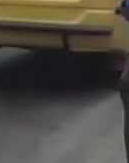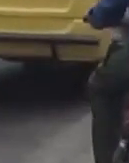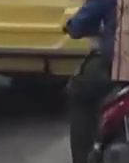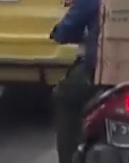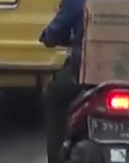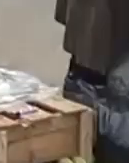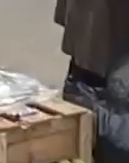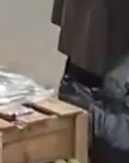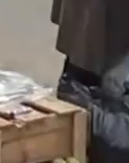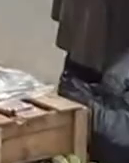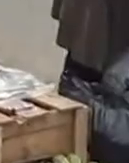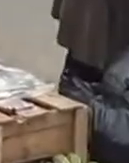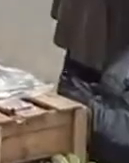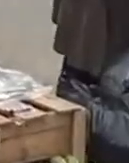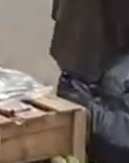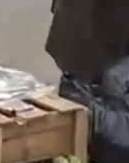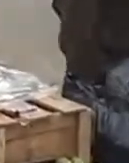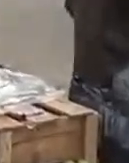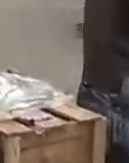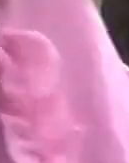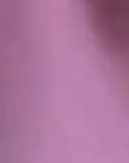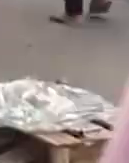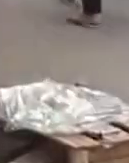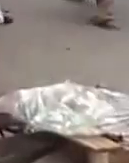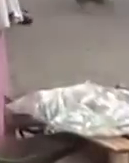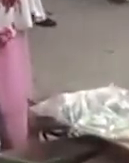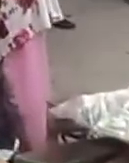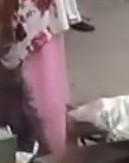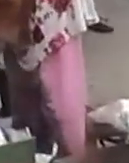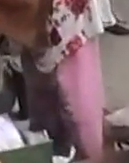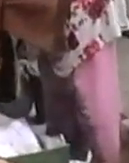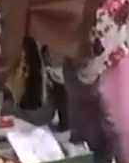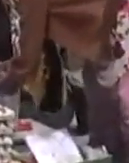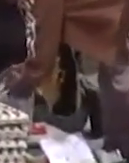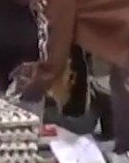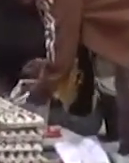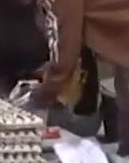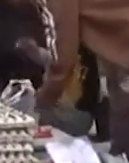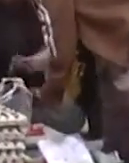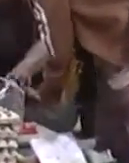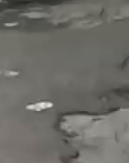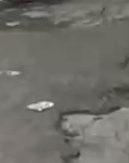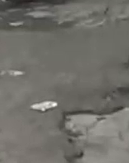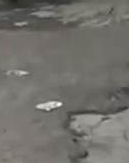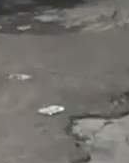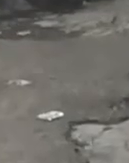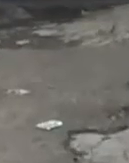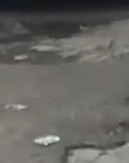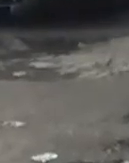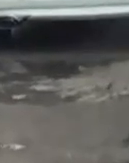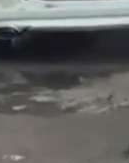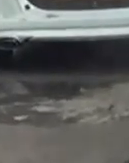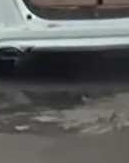arah, namun jalan di depan Pasar Tagok menyempit karena banyak pedagang yang menggelar dagangan hingga ke bahu jalan. Hal ini